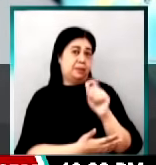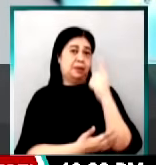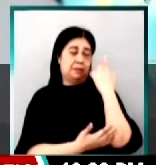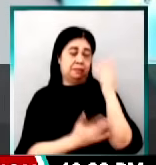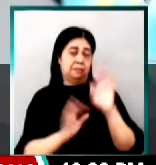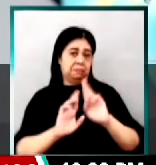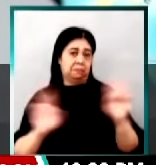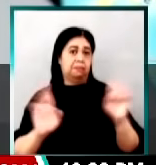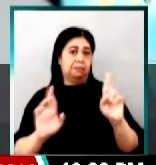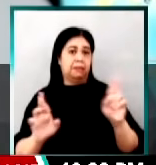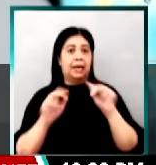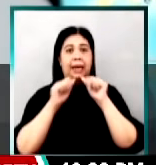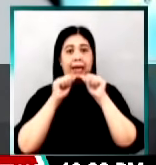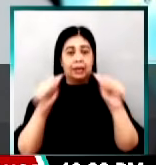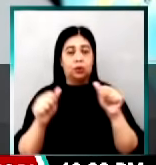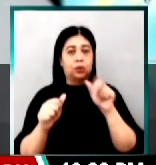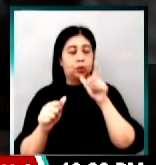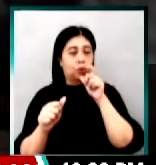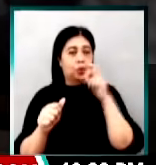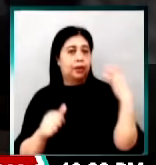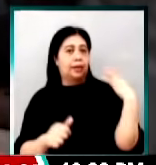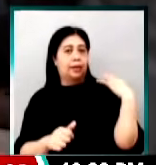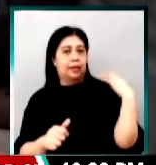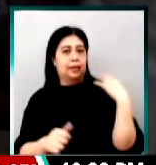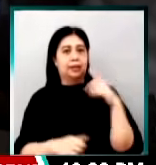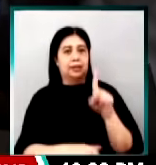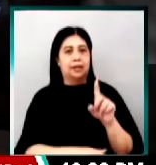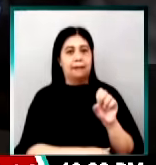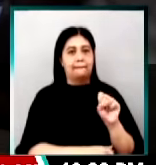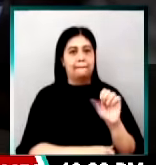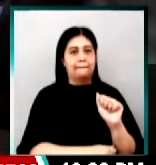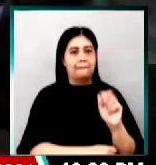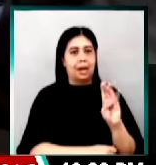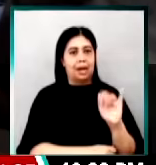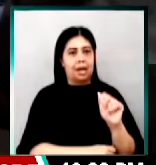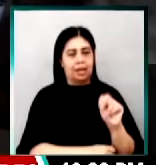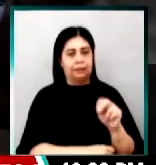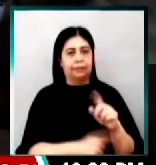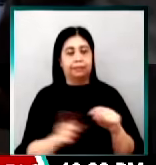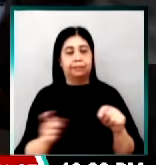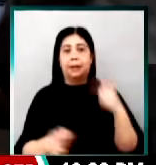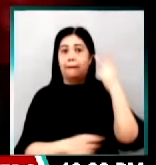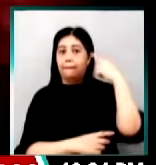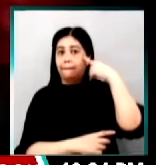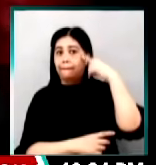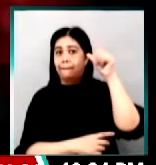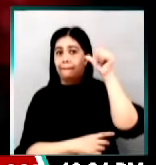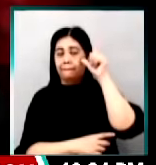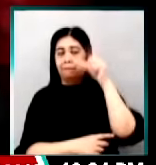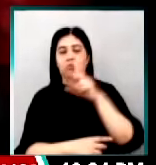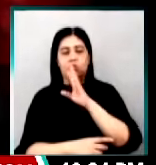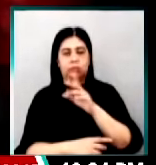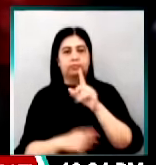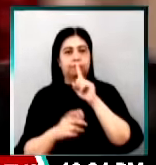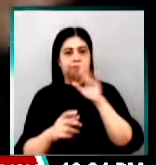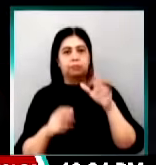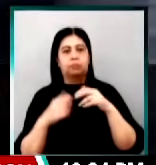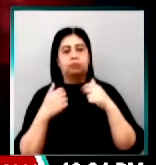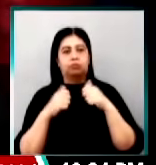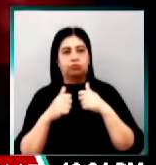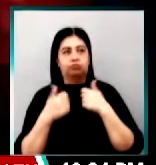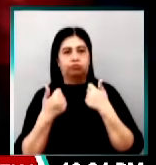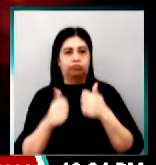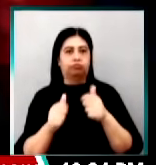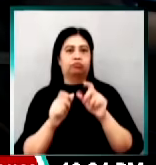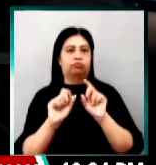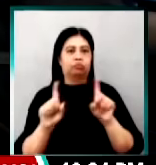the candidates of Isang Bayan. Si Senator Ping Lacson na nag-anunsyo ng tatakbo sa pagkapangulo, hindi na raw makakasama sa pagpipilian